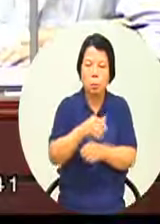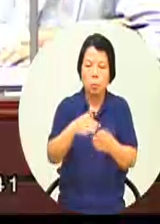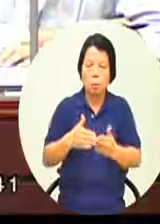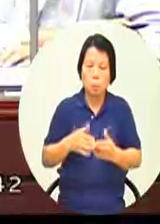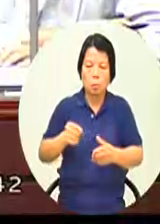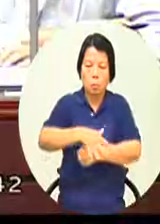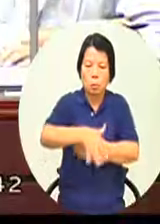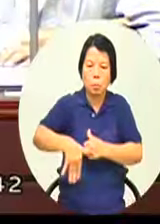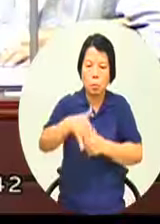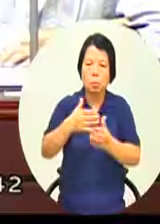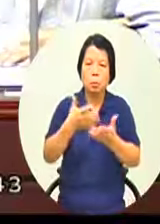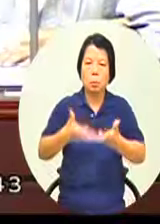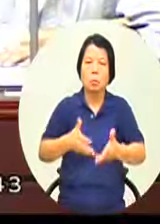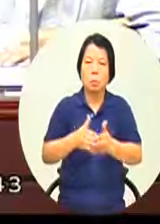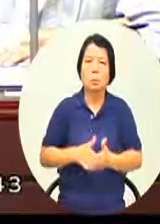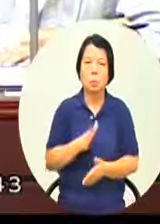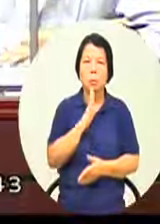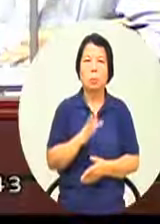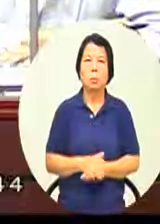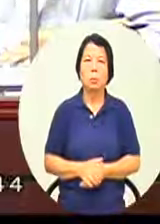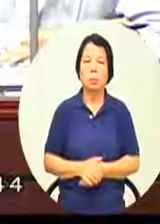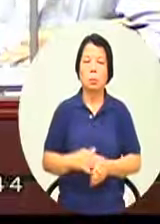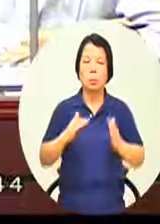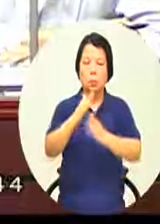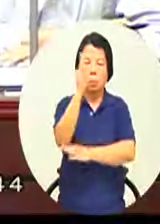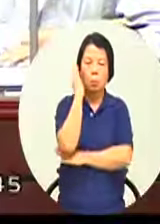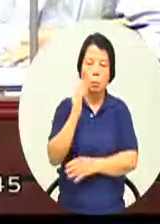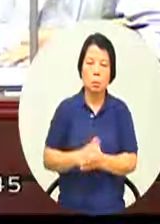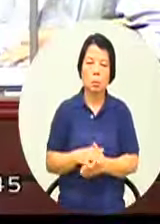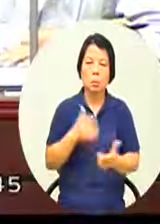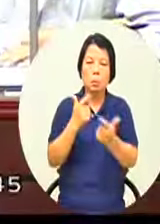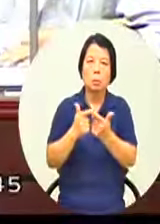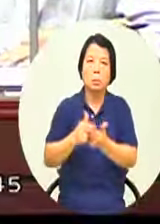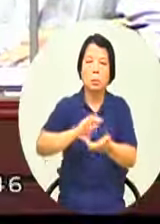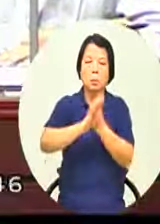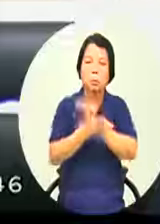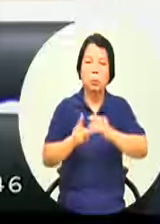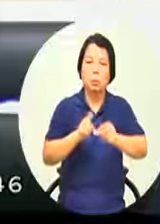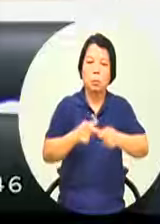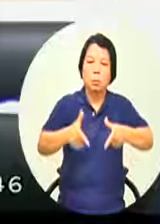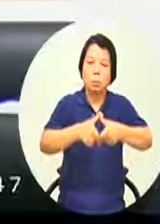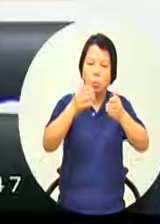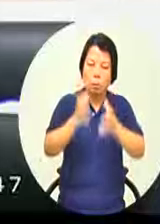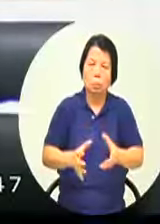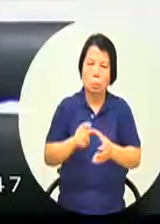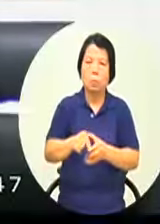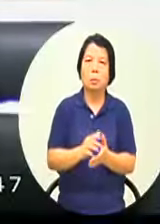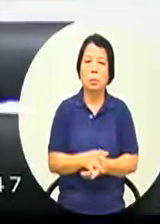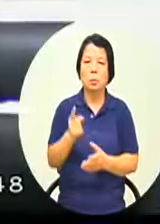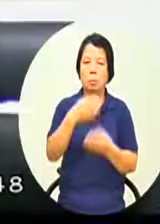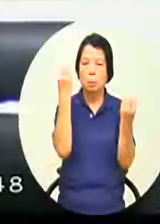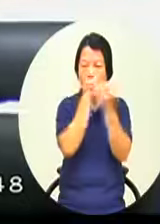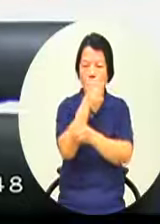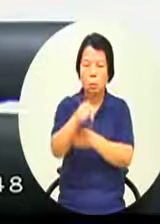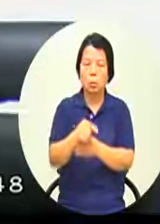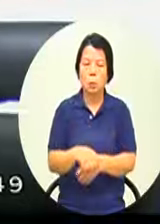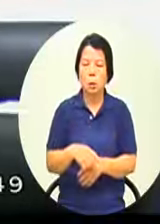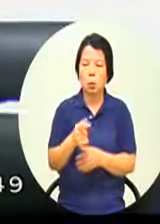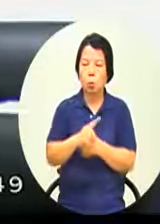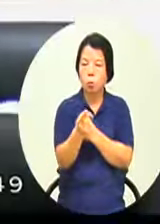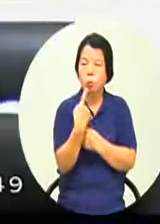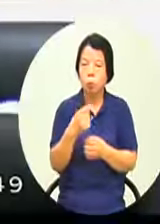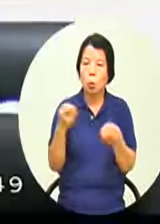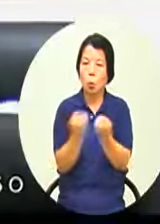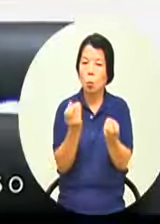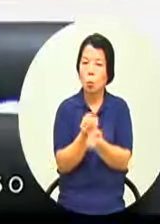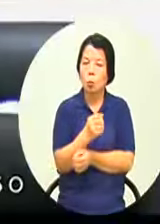都有应变中心，市府本来就有应变中心会成立啊。 我想哦，局长，你还是没有搞清楚问题出在哪。高